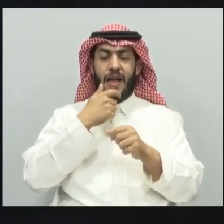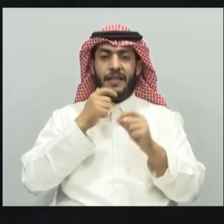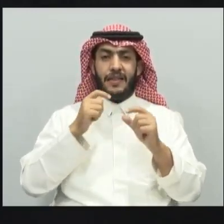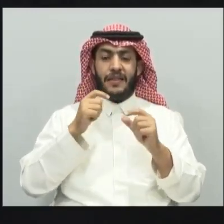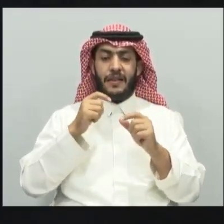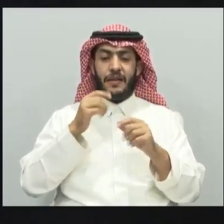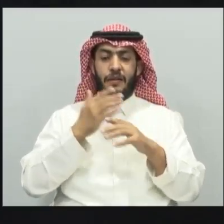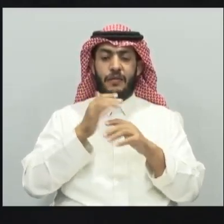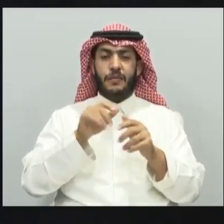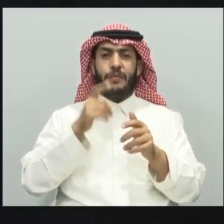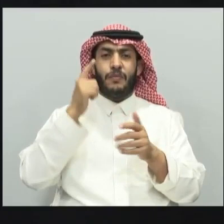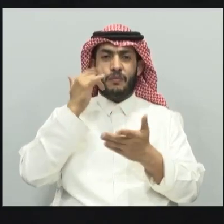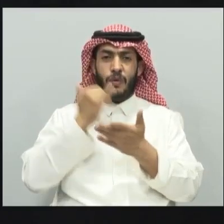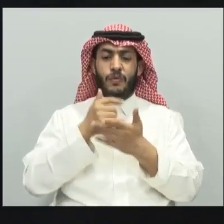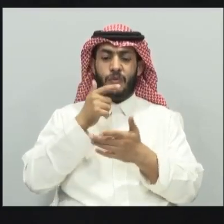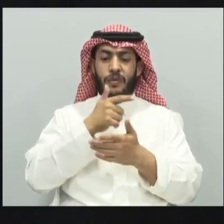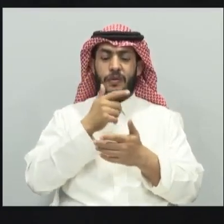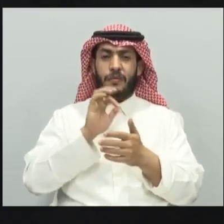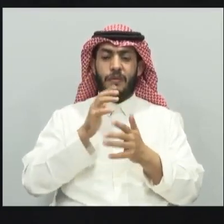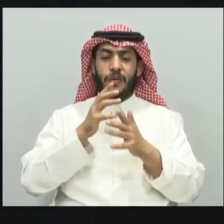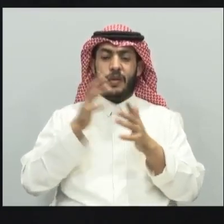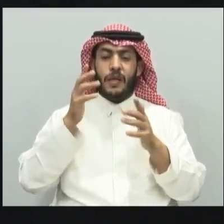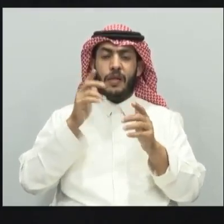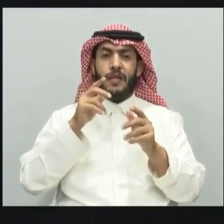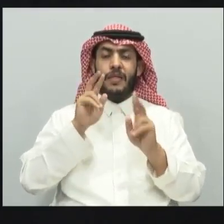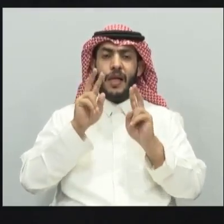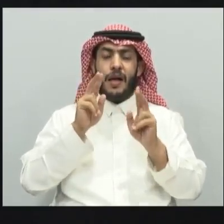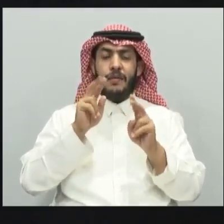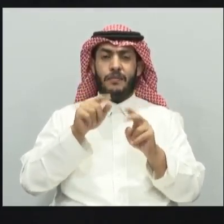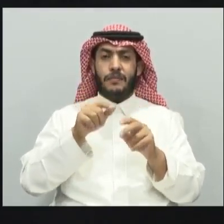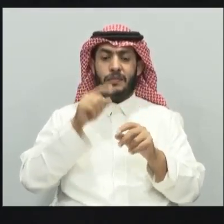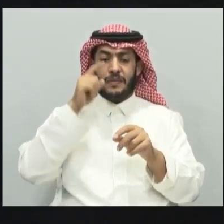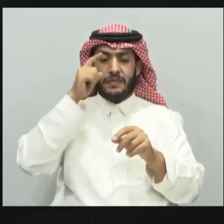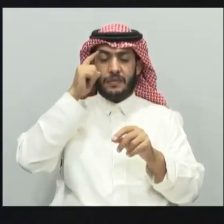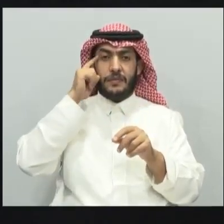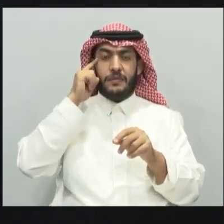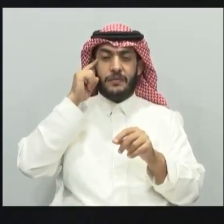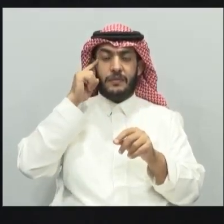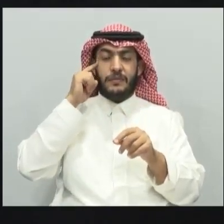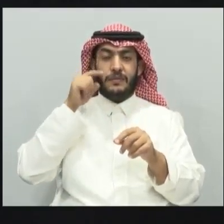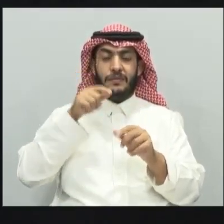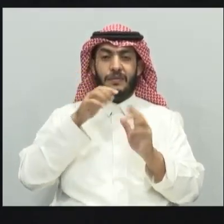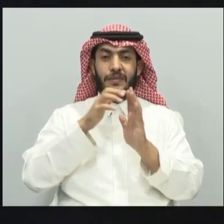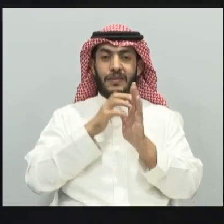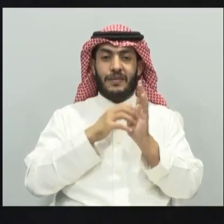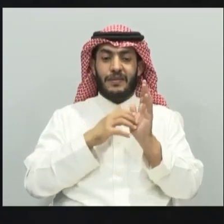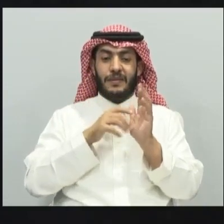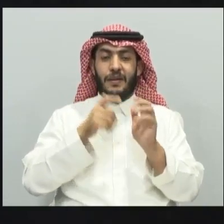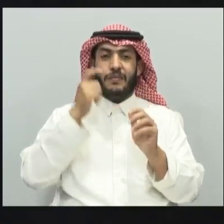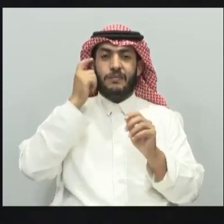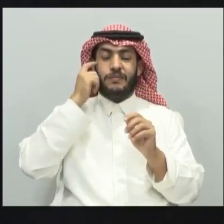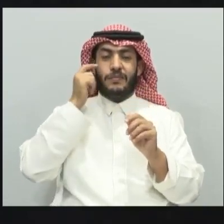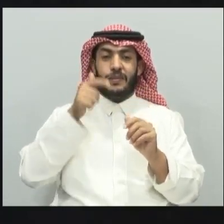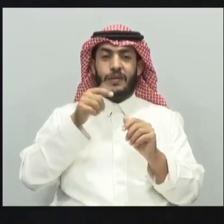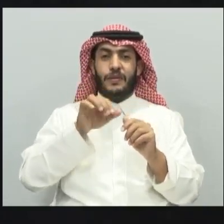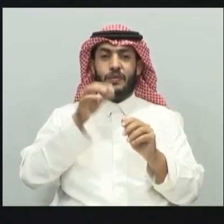متهم بوضع الحديث من كبار الوضاعين فاذا قرات شيئا من هذه العبارات فاعلم ان